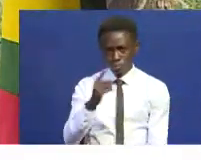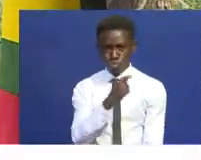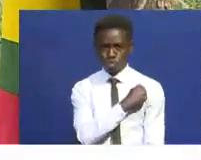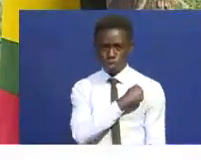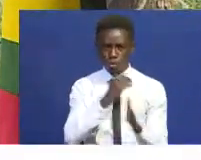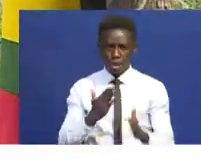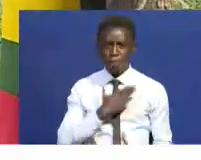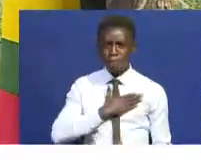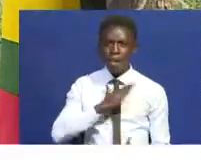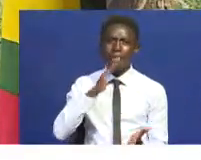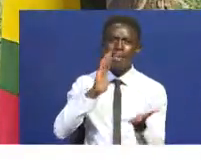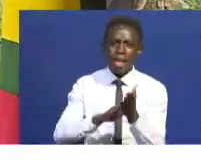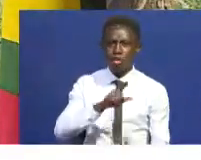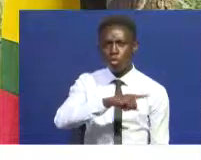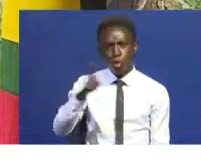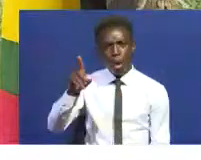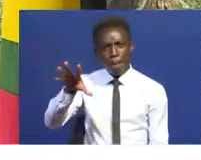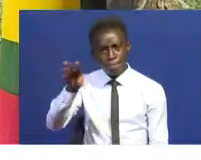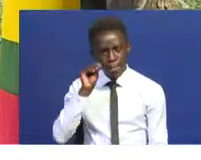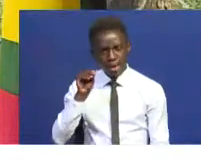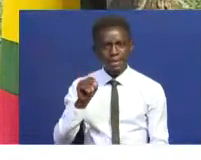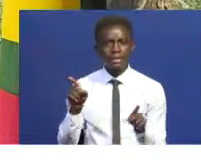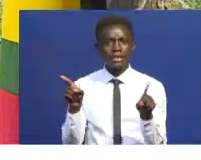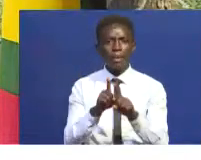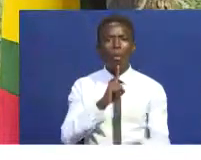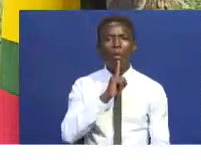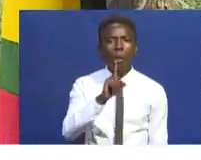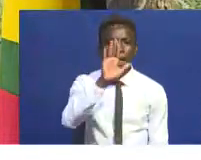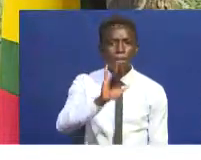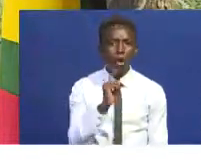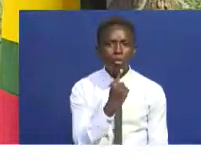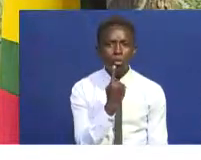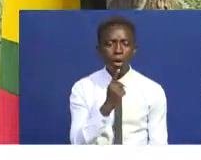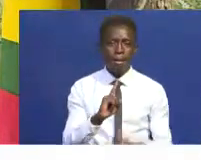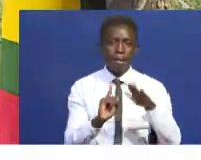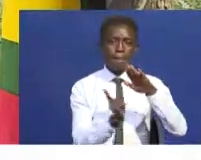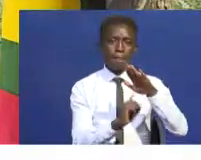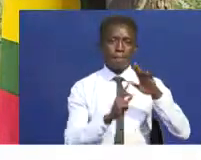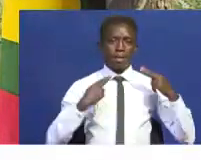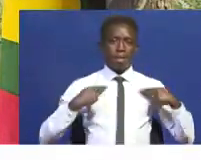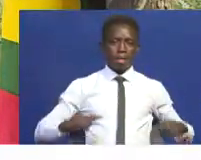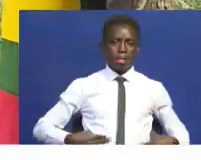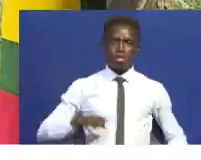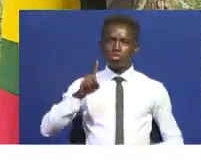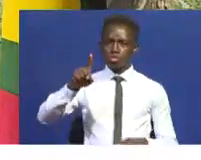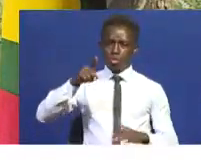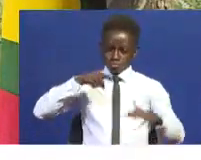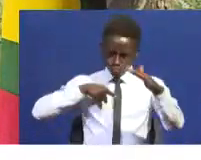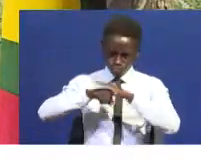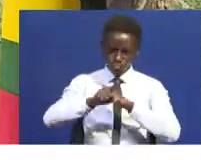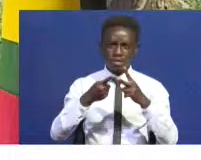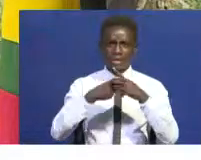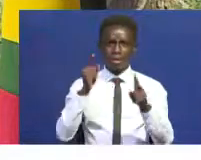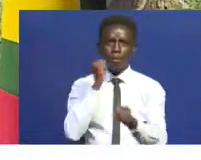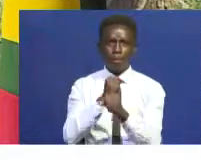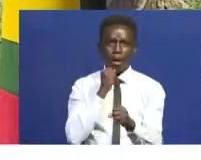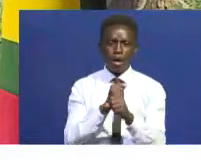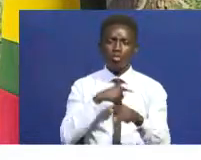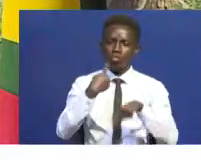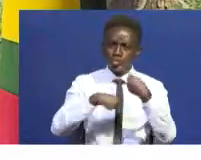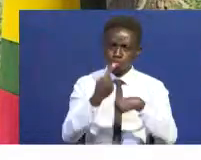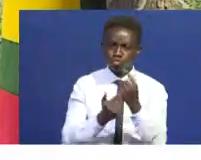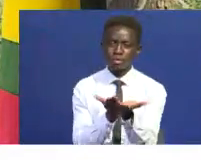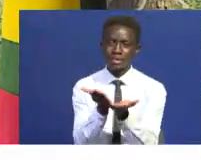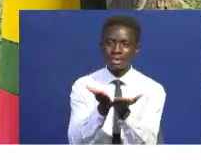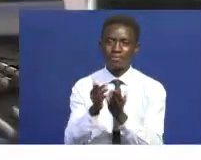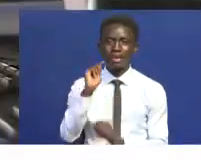today as directed by the Ministry of Health and report to work to continue serving Kenyans in the true